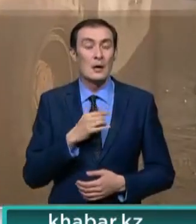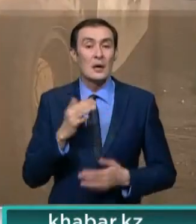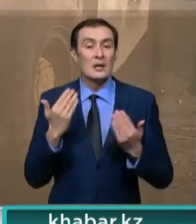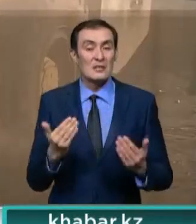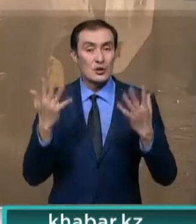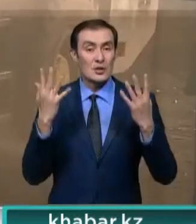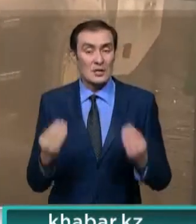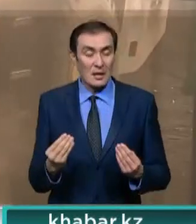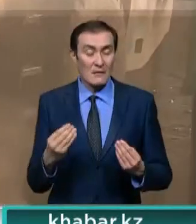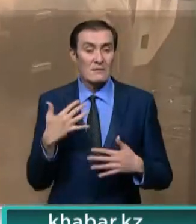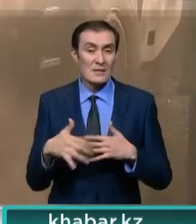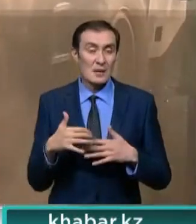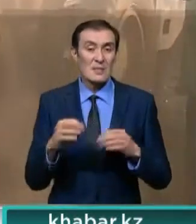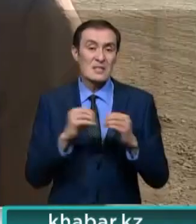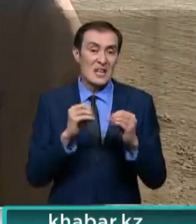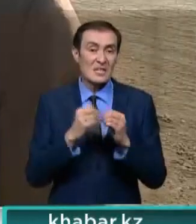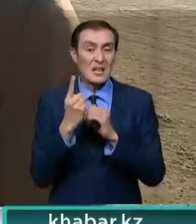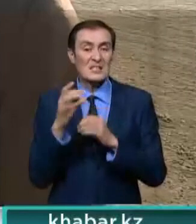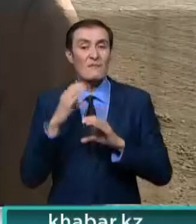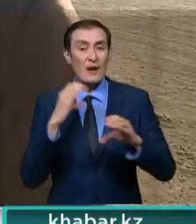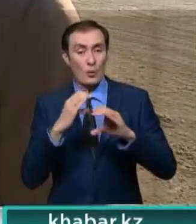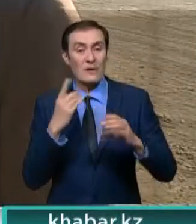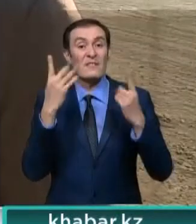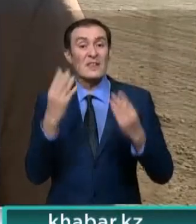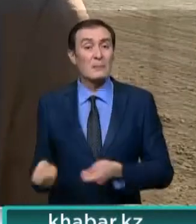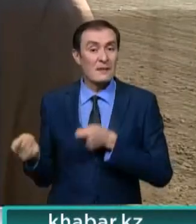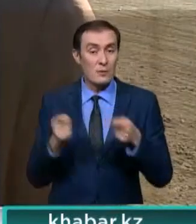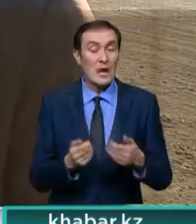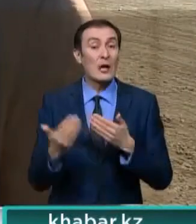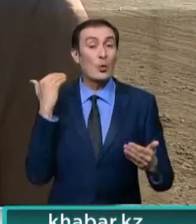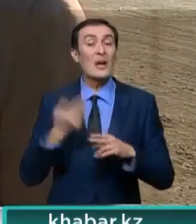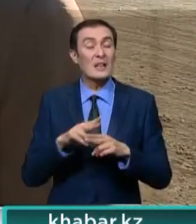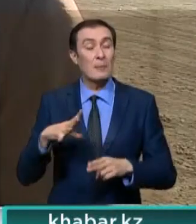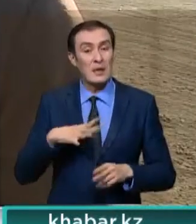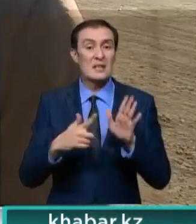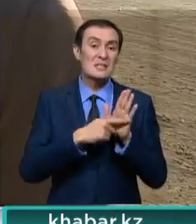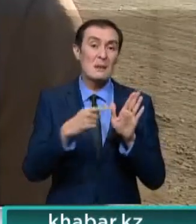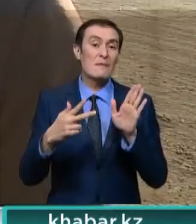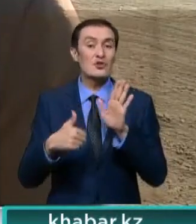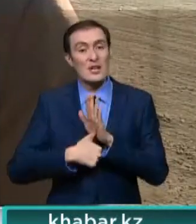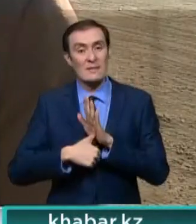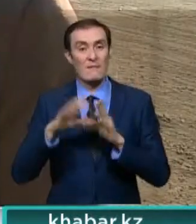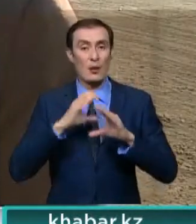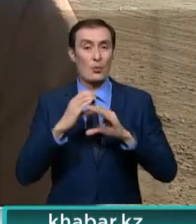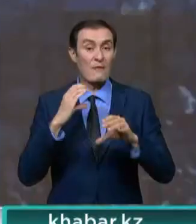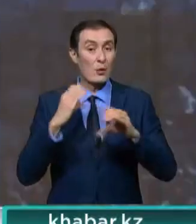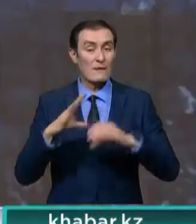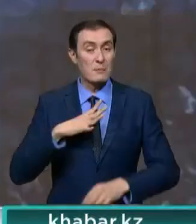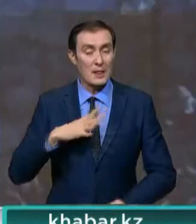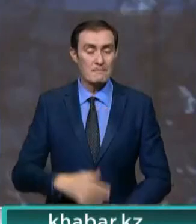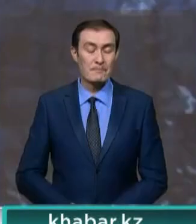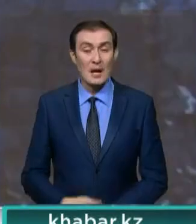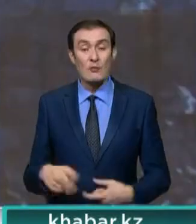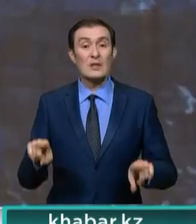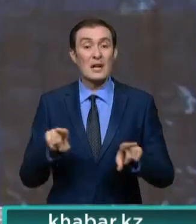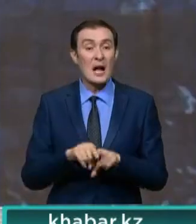на сегодняшний день в среднем 10-11 вагонов в день поступает. До этого момента было 7-6 вагонов. А